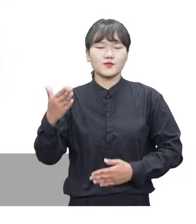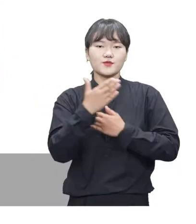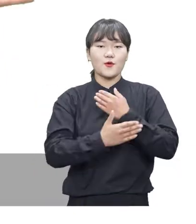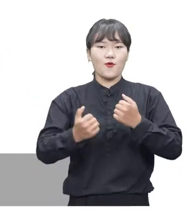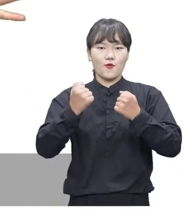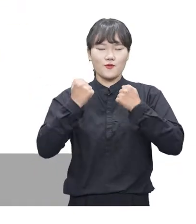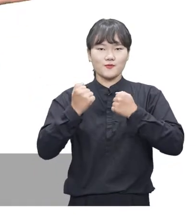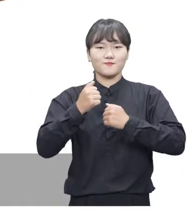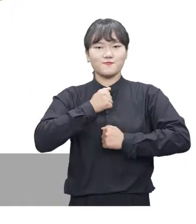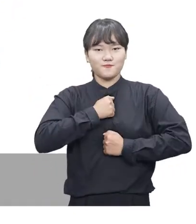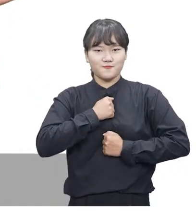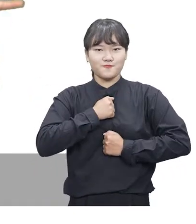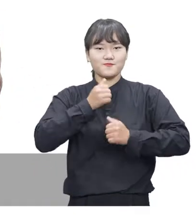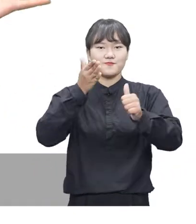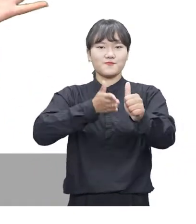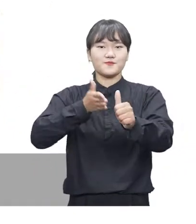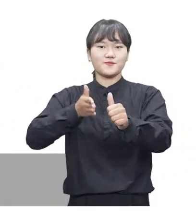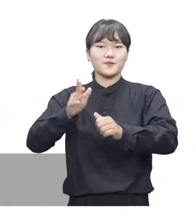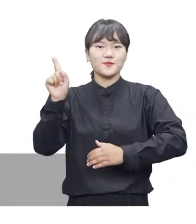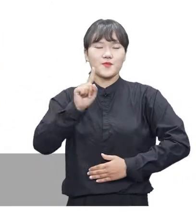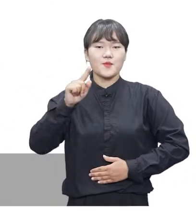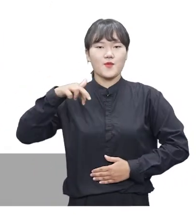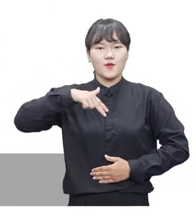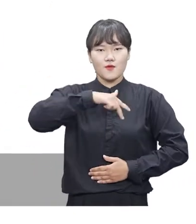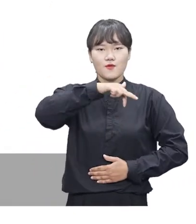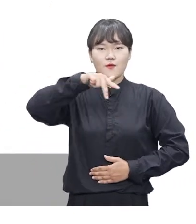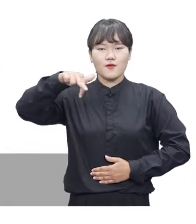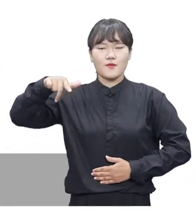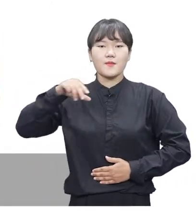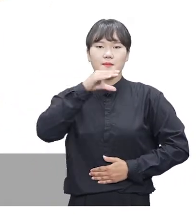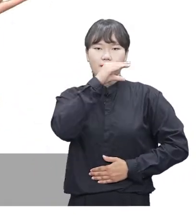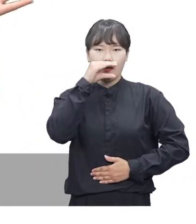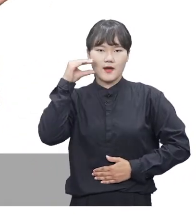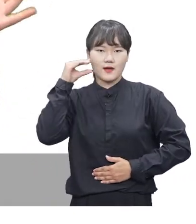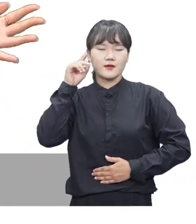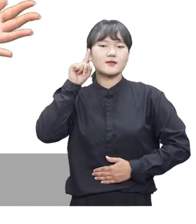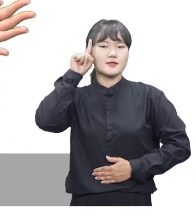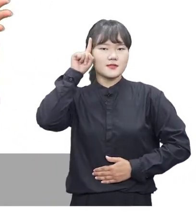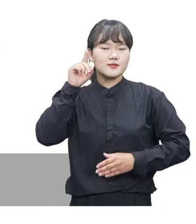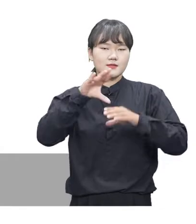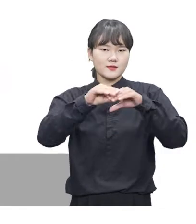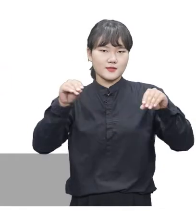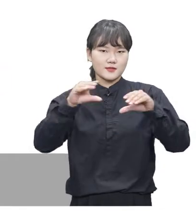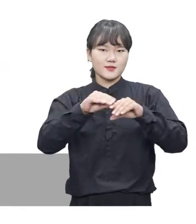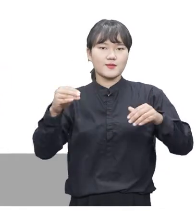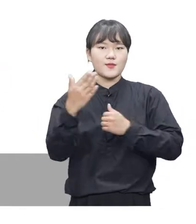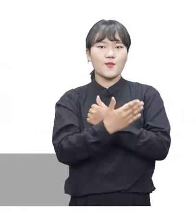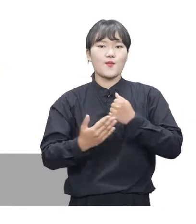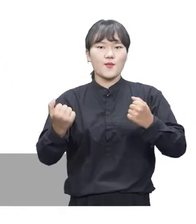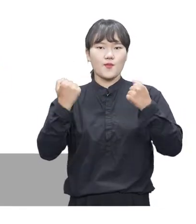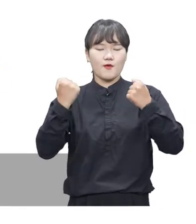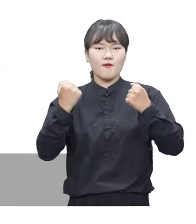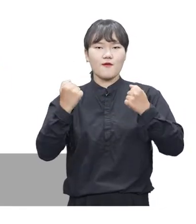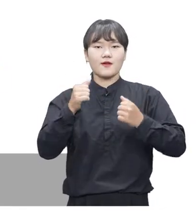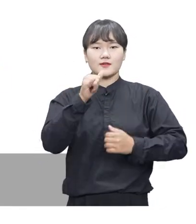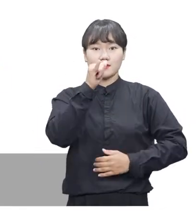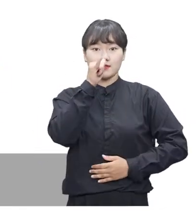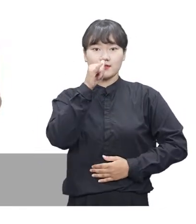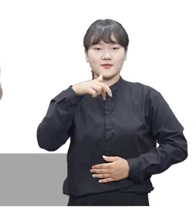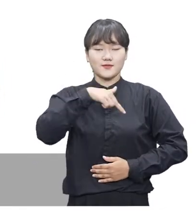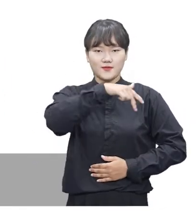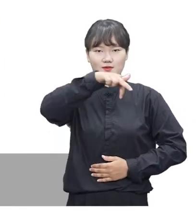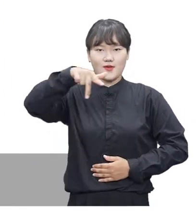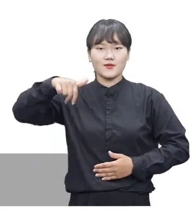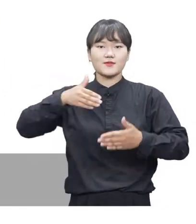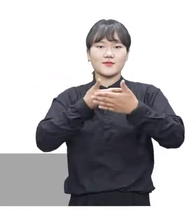여러분 건강 챙기셔야죠. 올바른 걷기 교육과 운동을 통해 스트레스를 해소하고 체력을 강화할 수 있는 프로그램